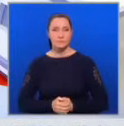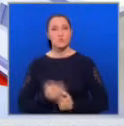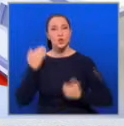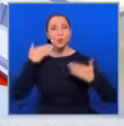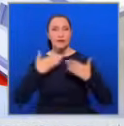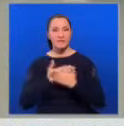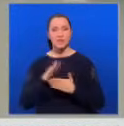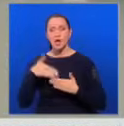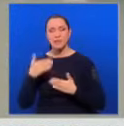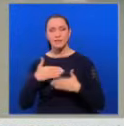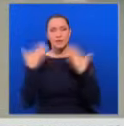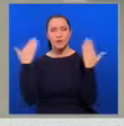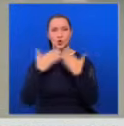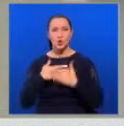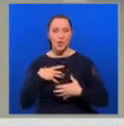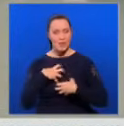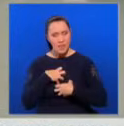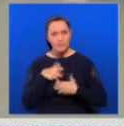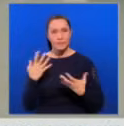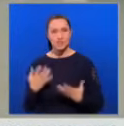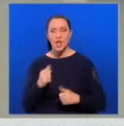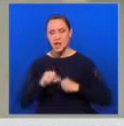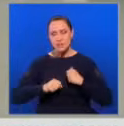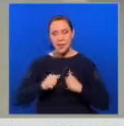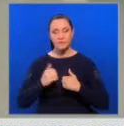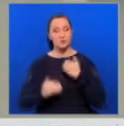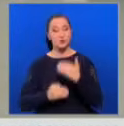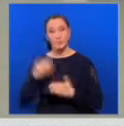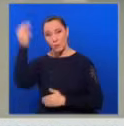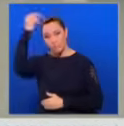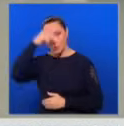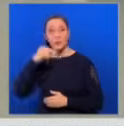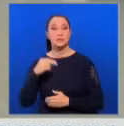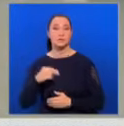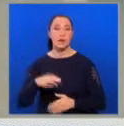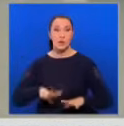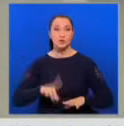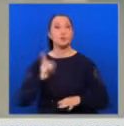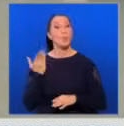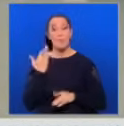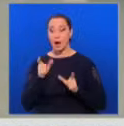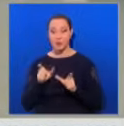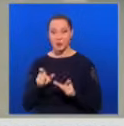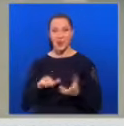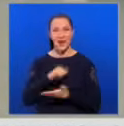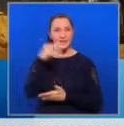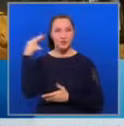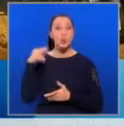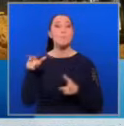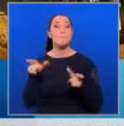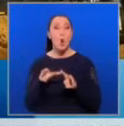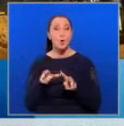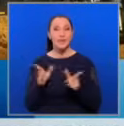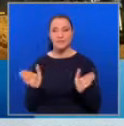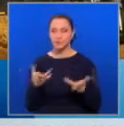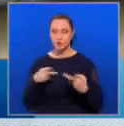добър вечер след денонощия на напрежение и нерви постепенно българските ни сънародници които бяха блокирани на летището в в мюнхен